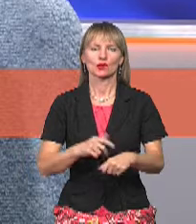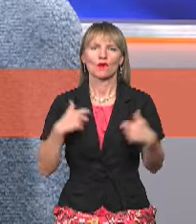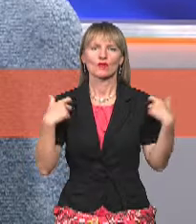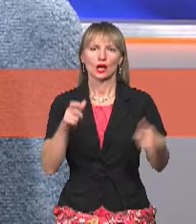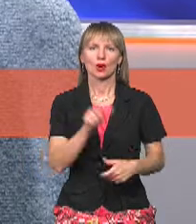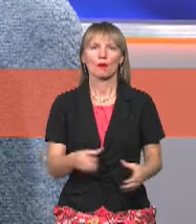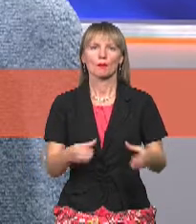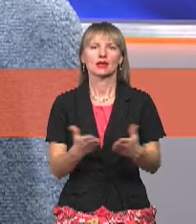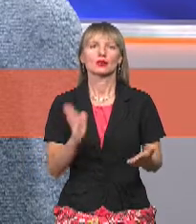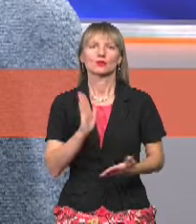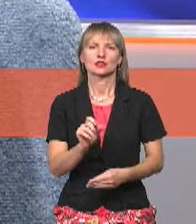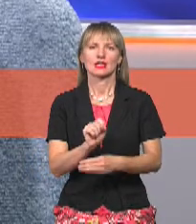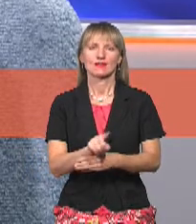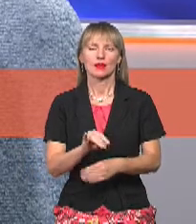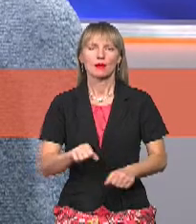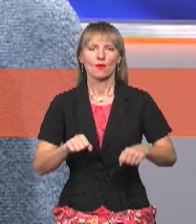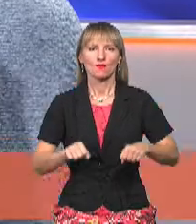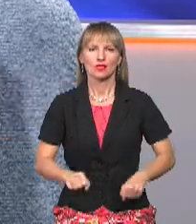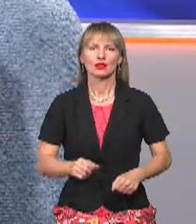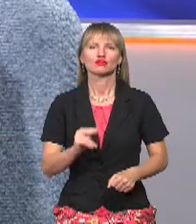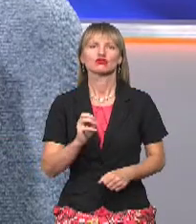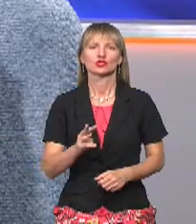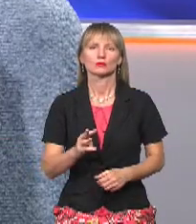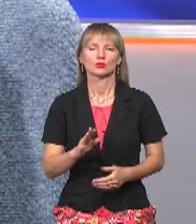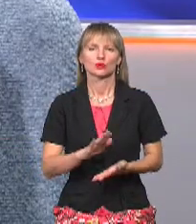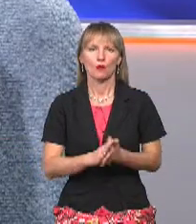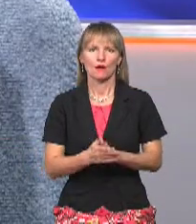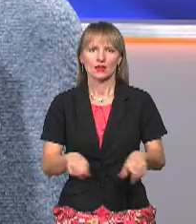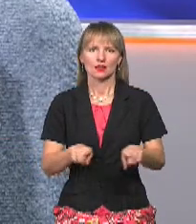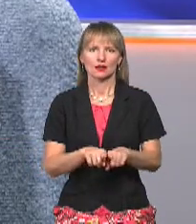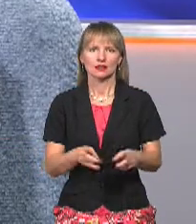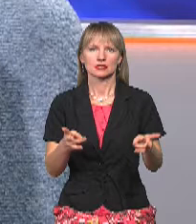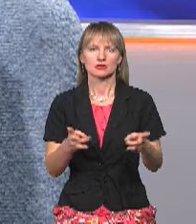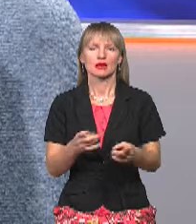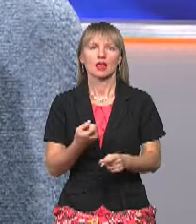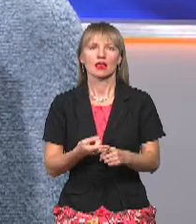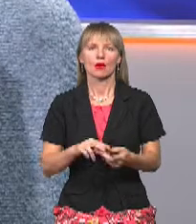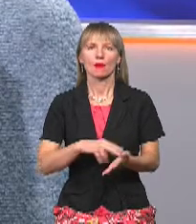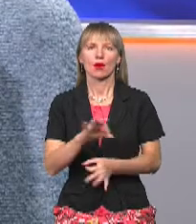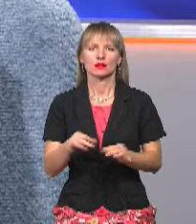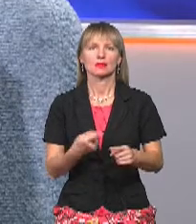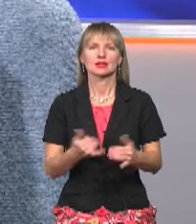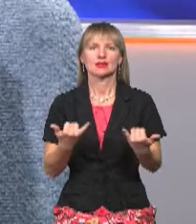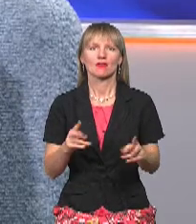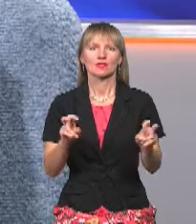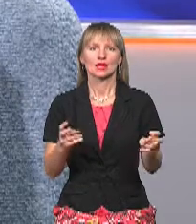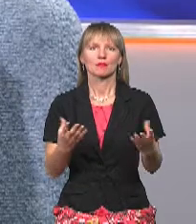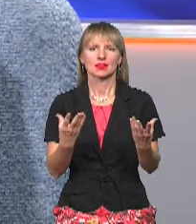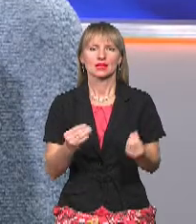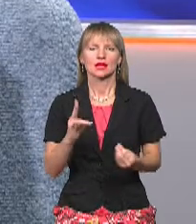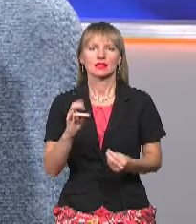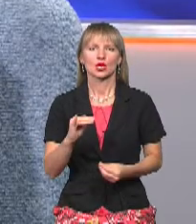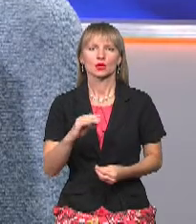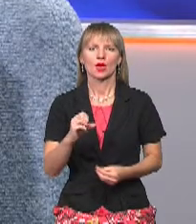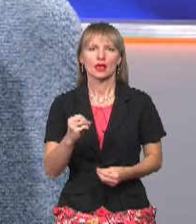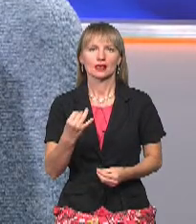громади, які в них будуть завдання та повноваження, та чим зумовлена необхідність створення цього проекту? Про це сьогодні у темі дня на UA